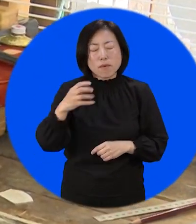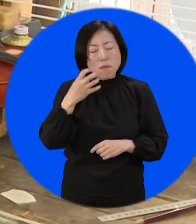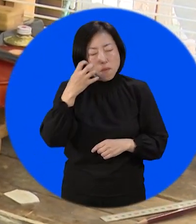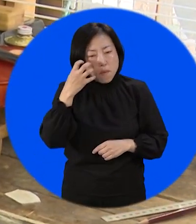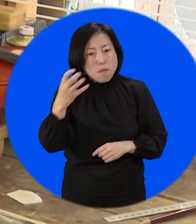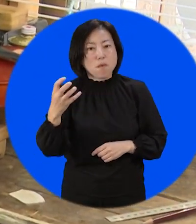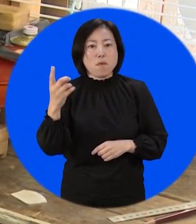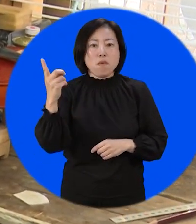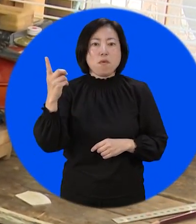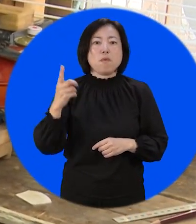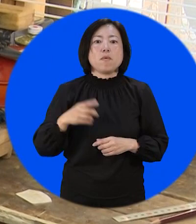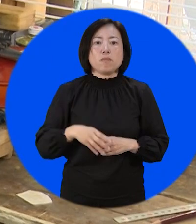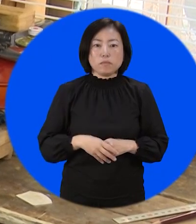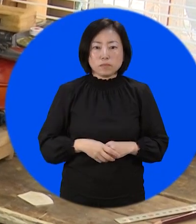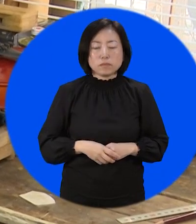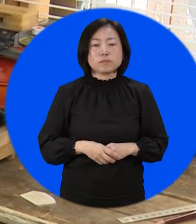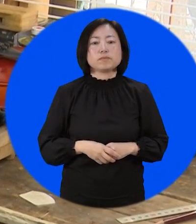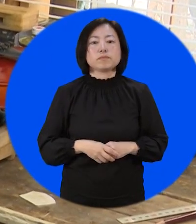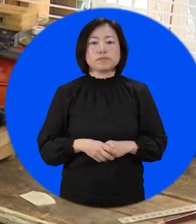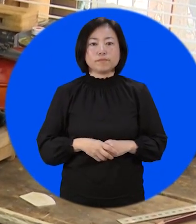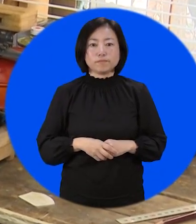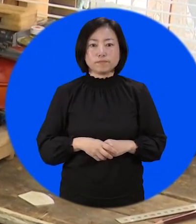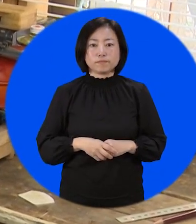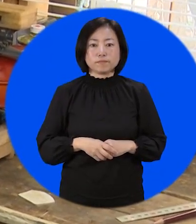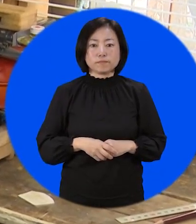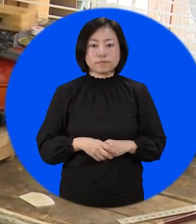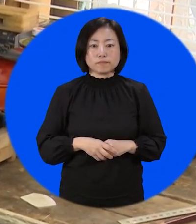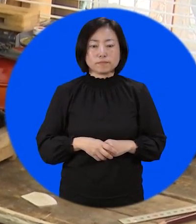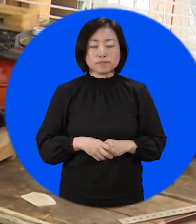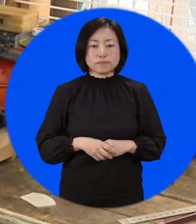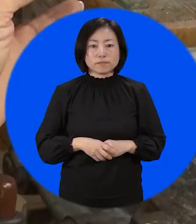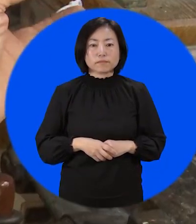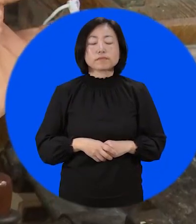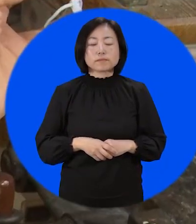ぐに選べるというか、そういうのは見てて思うので。